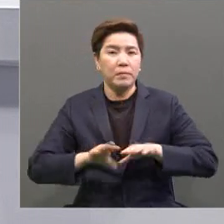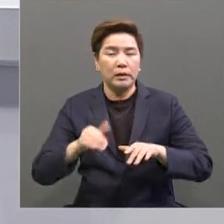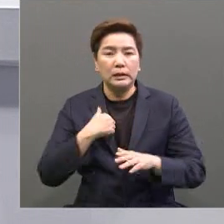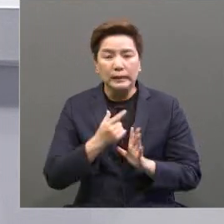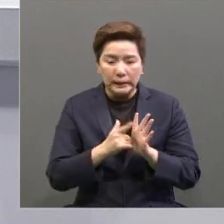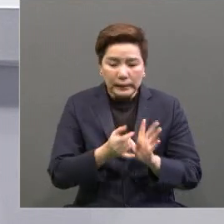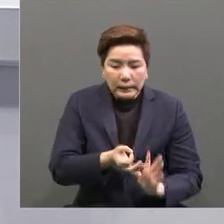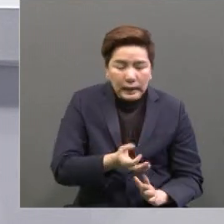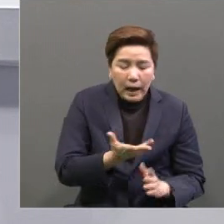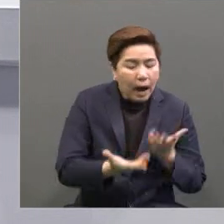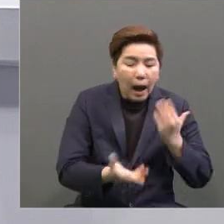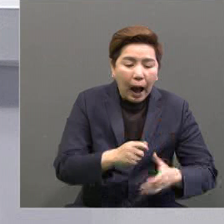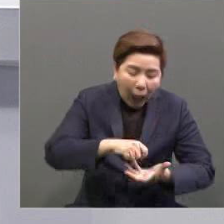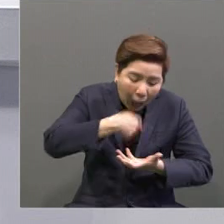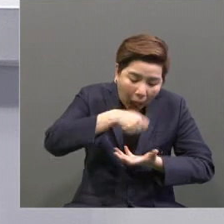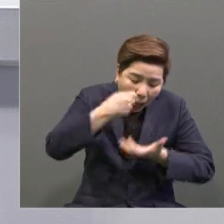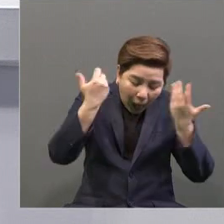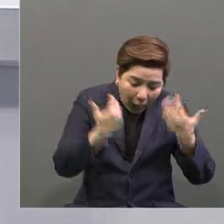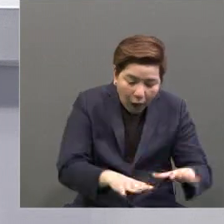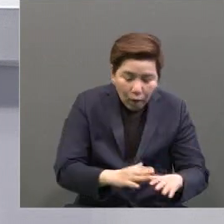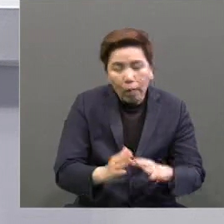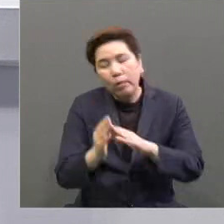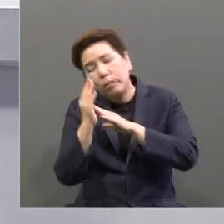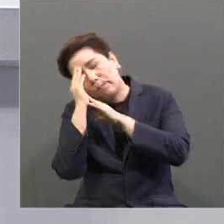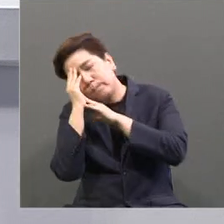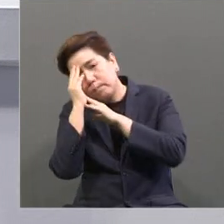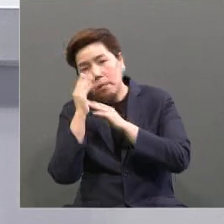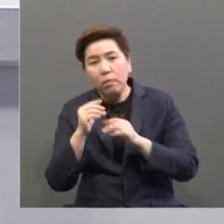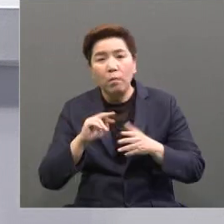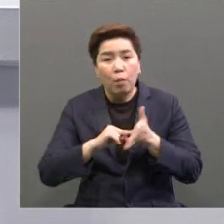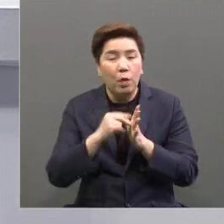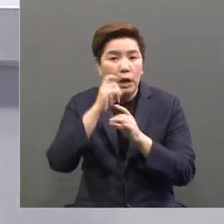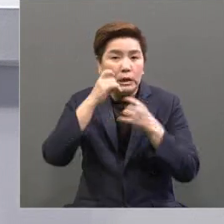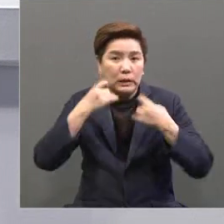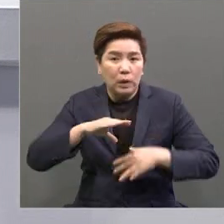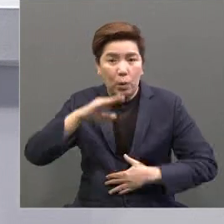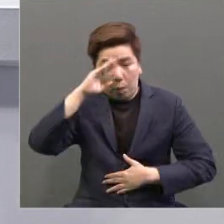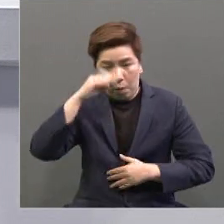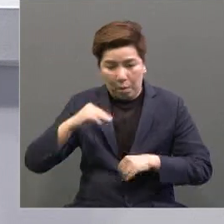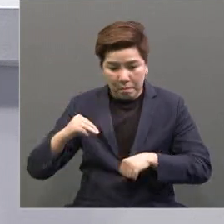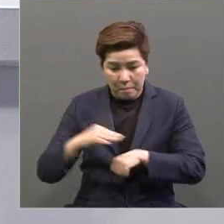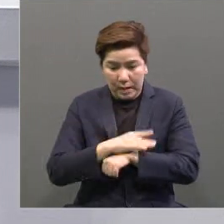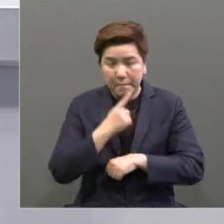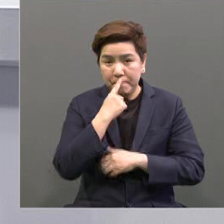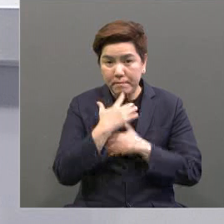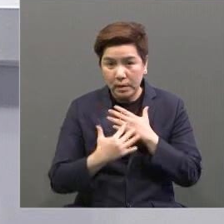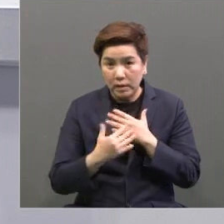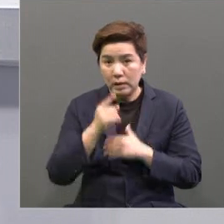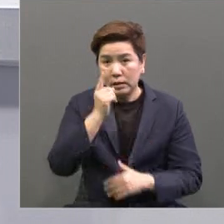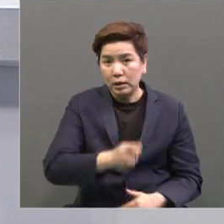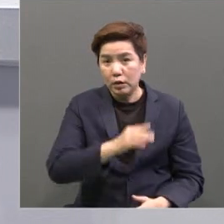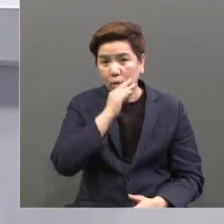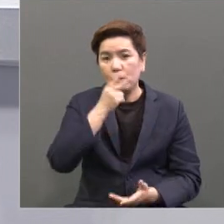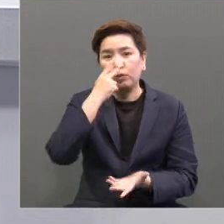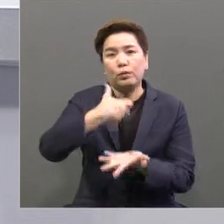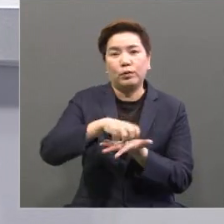กินแล้วนอนนะเชื่อว่าหลายคนเป็นแบบนี้นะฮะคือกินแล้วนอนเนี่ยทำให้เสี่ยงกับการเกิดโรคมะเร็งหลอดเลือดอ่ะจะชัวร์หรือไม่นิ่